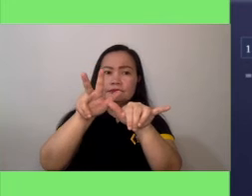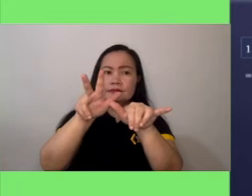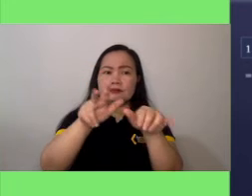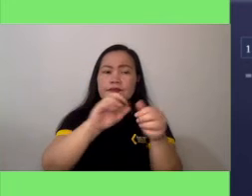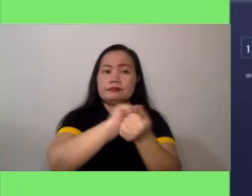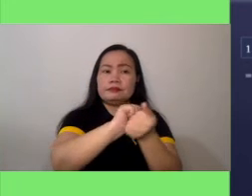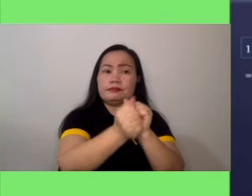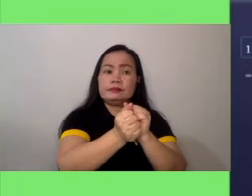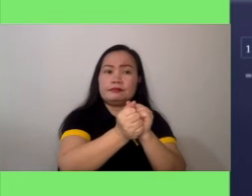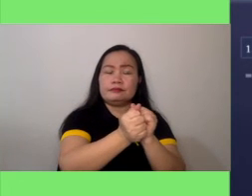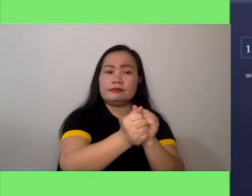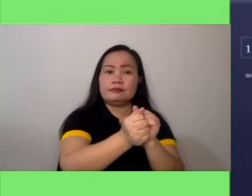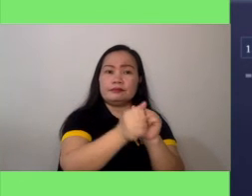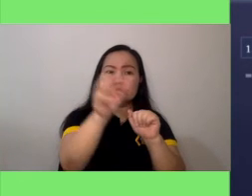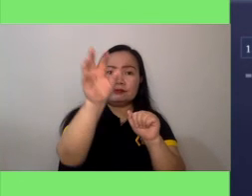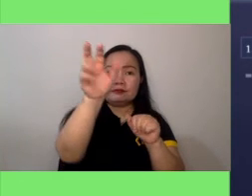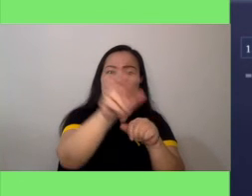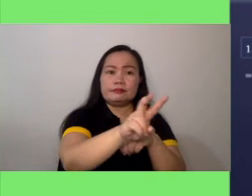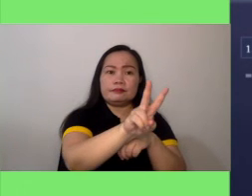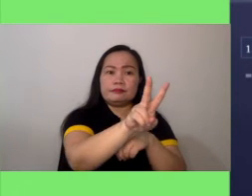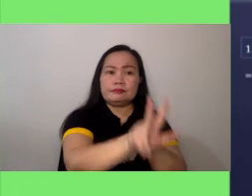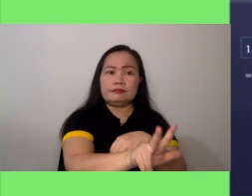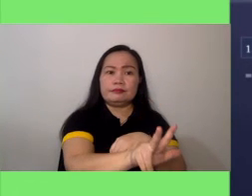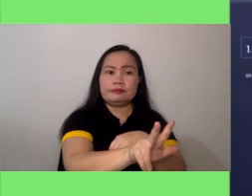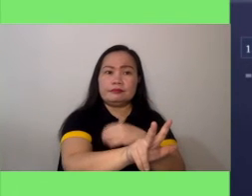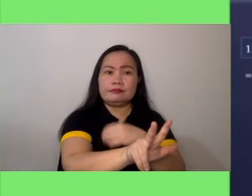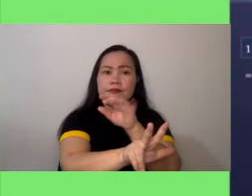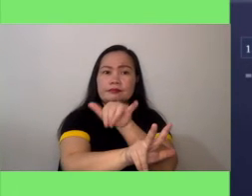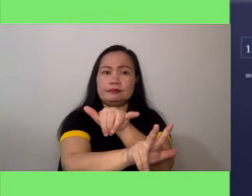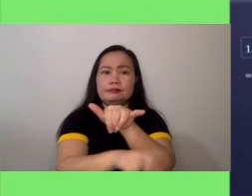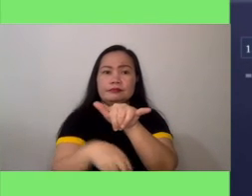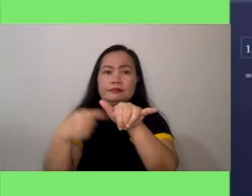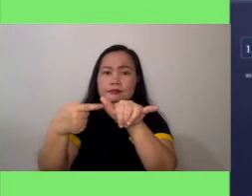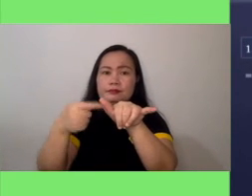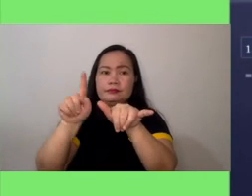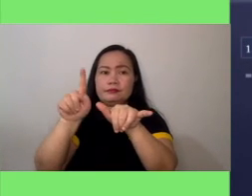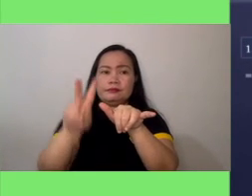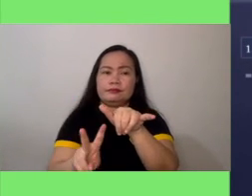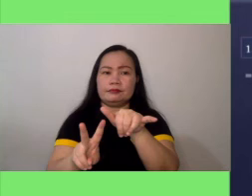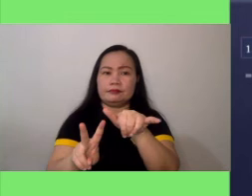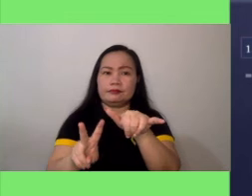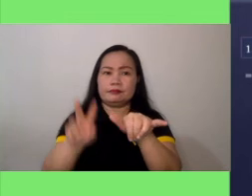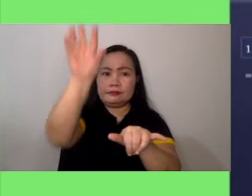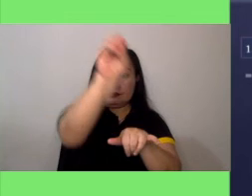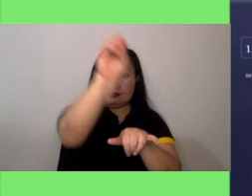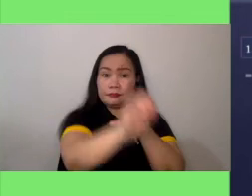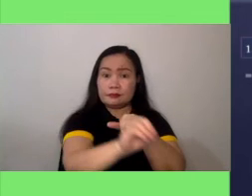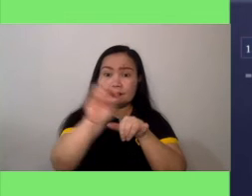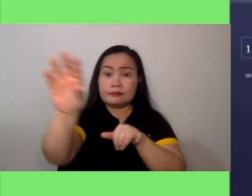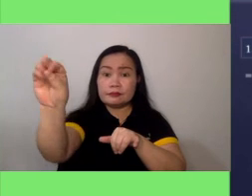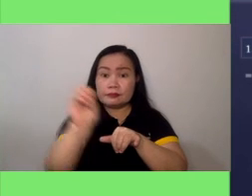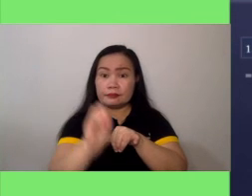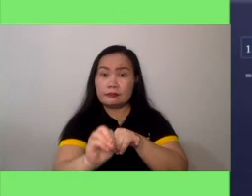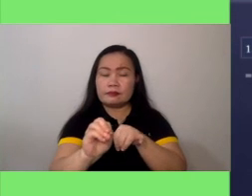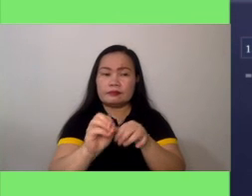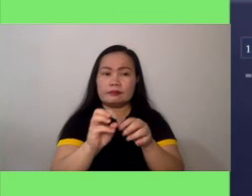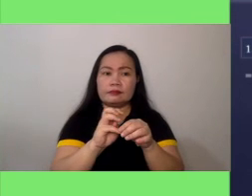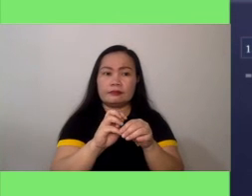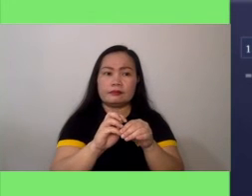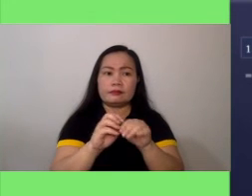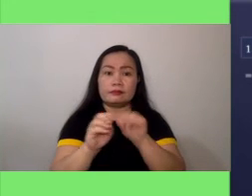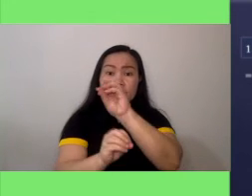cubed. So, anong gagawin? Substitute mo si x. So, ang x mo ay 2/3. Ang y mo ay negative